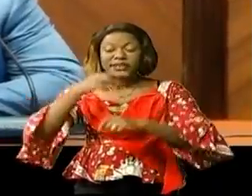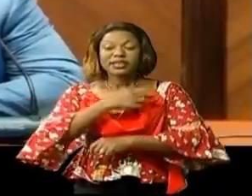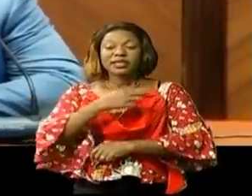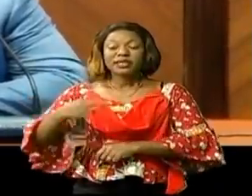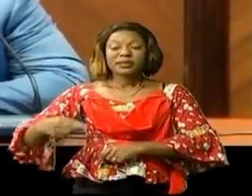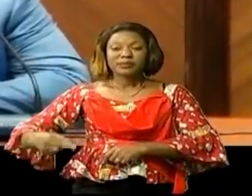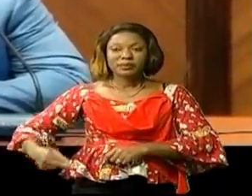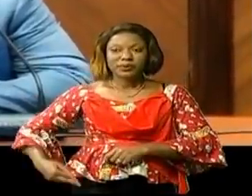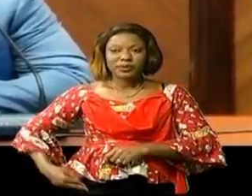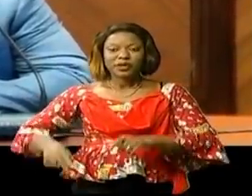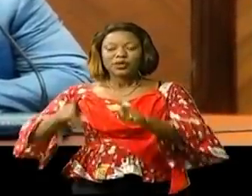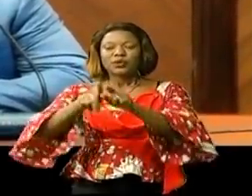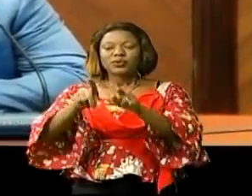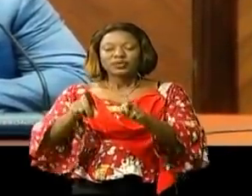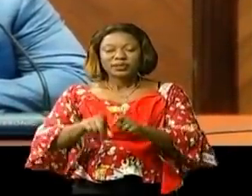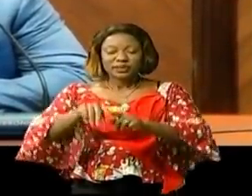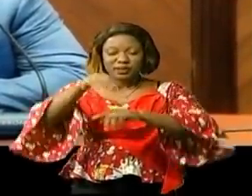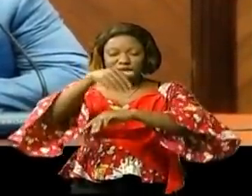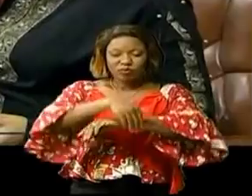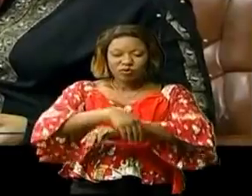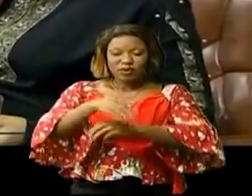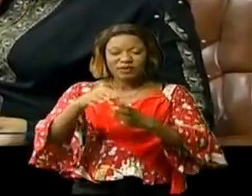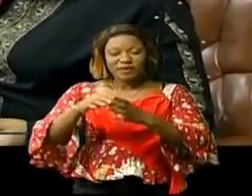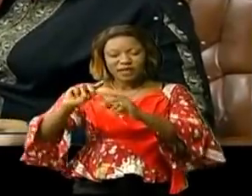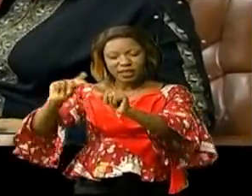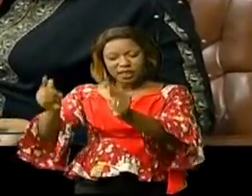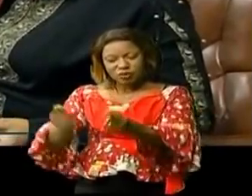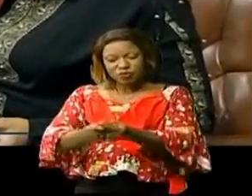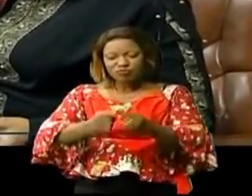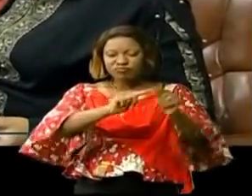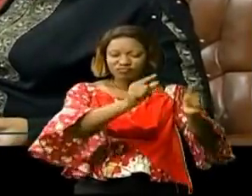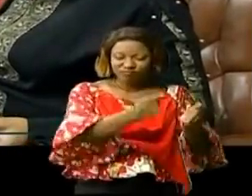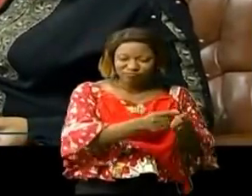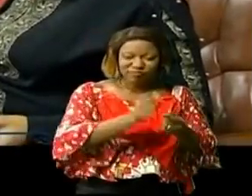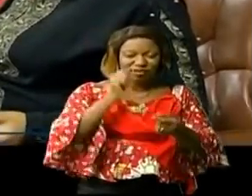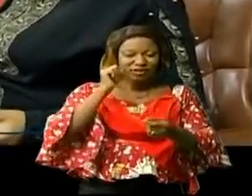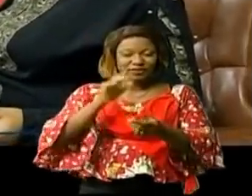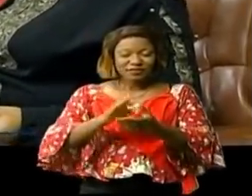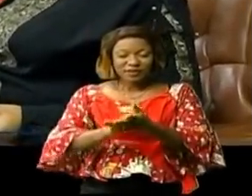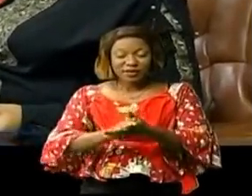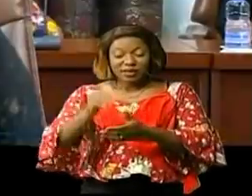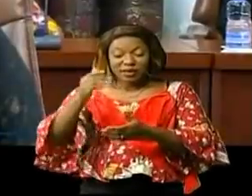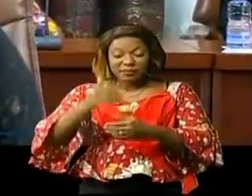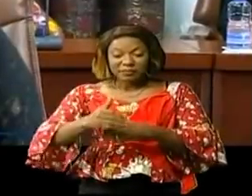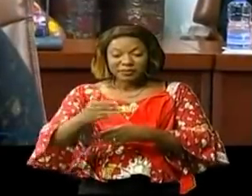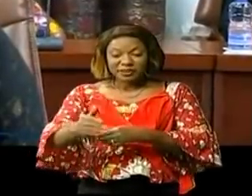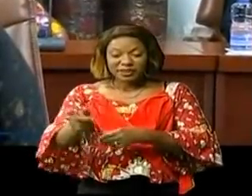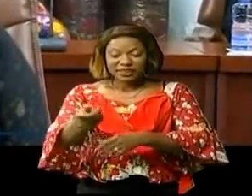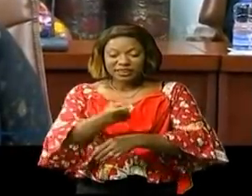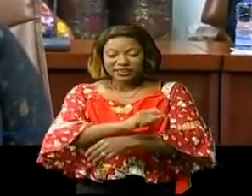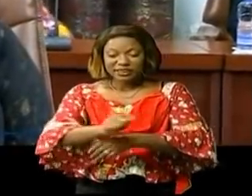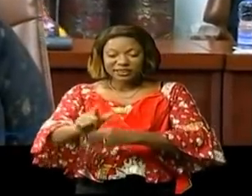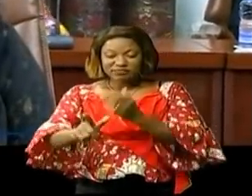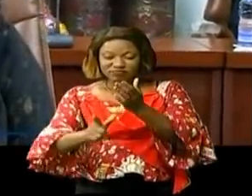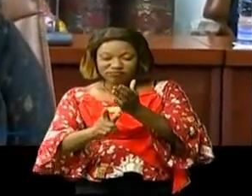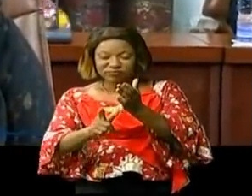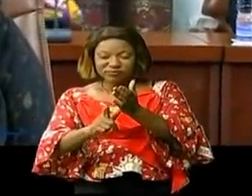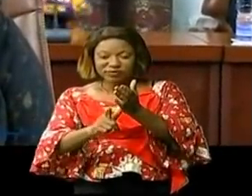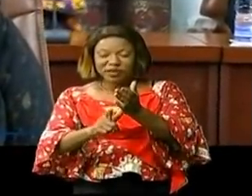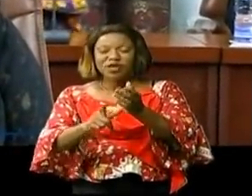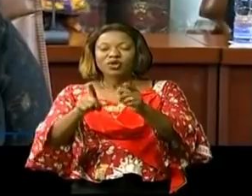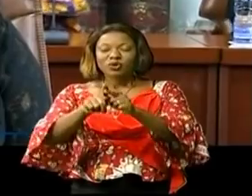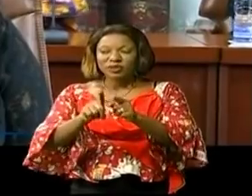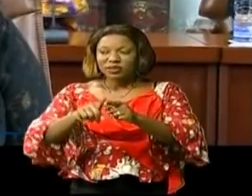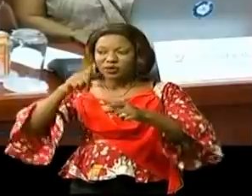Tshilombo, a eu dans la soirée avec cette délégation des femmes en présence de sa directrice de cabinet adjoint en charge des questions politiques, juridiques